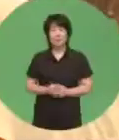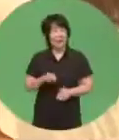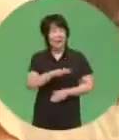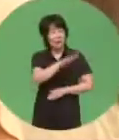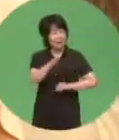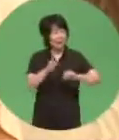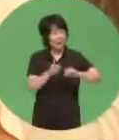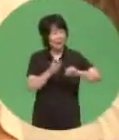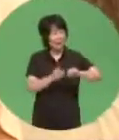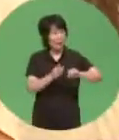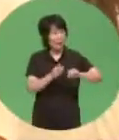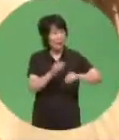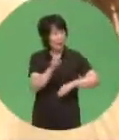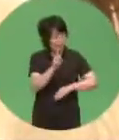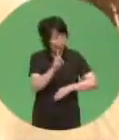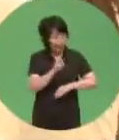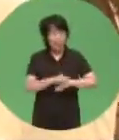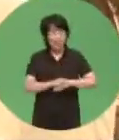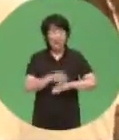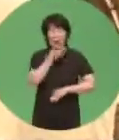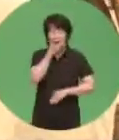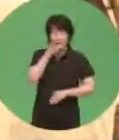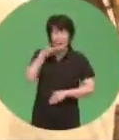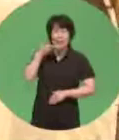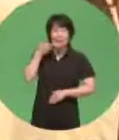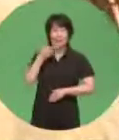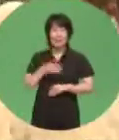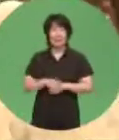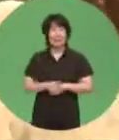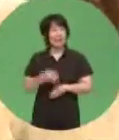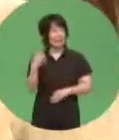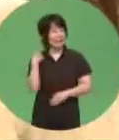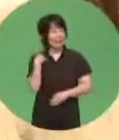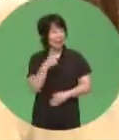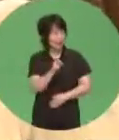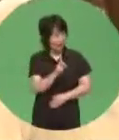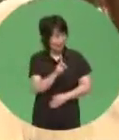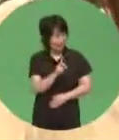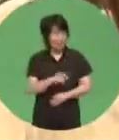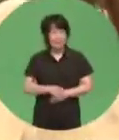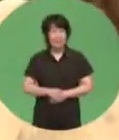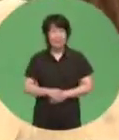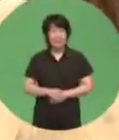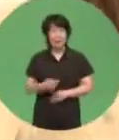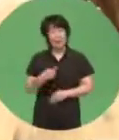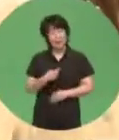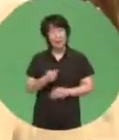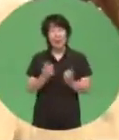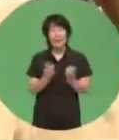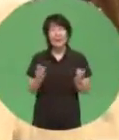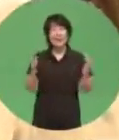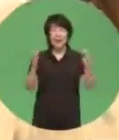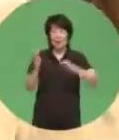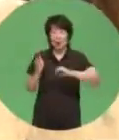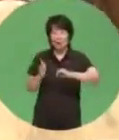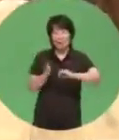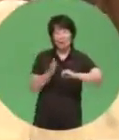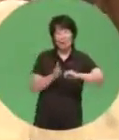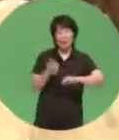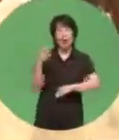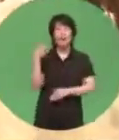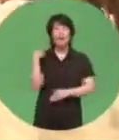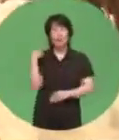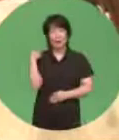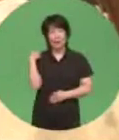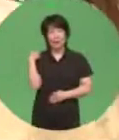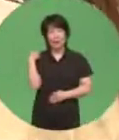みんなで作ったカレーどうやった？ すごく美味しかったです。 何を担当しましたか？ 野菜を切ったりするのを担